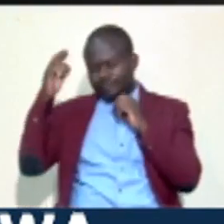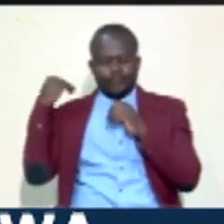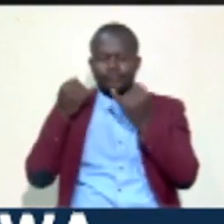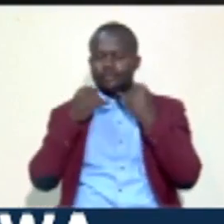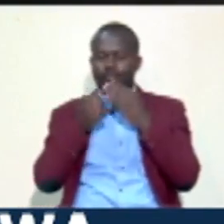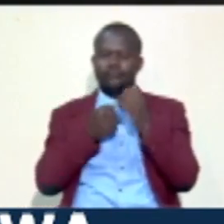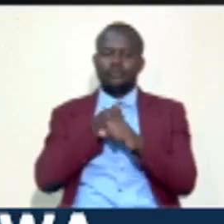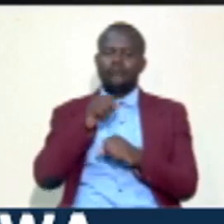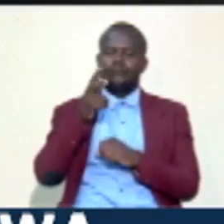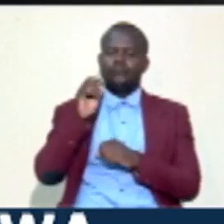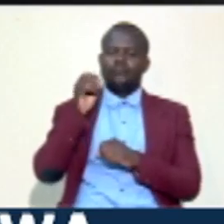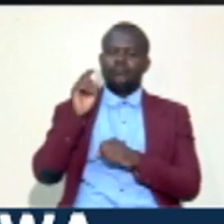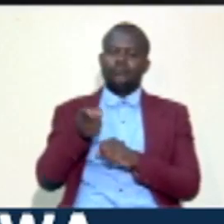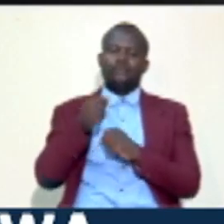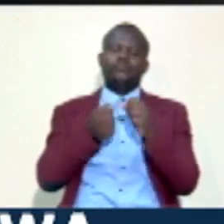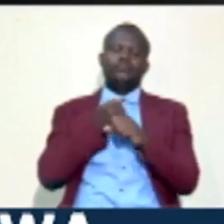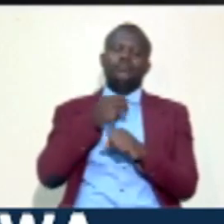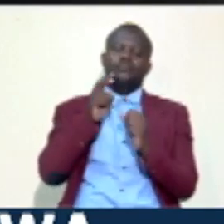by'2020 byo muri 2015.